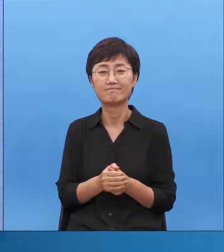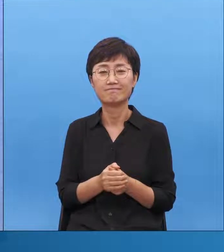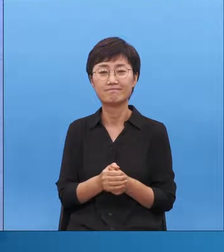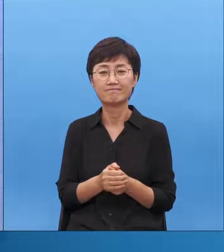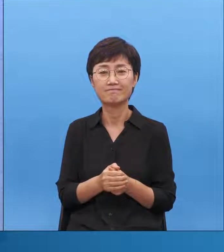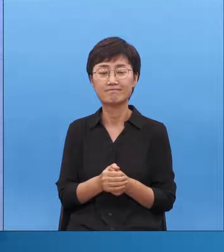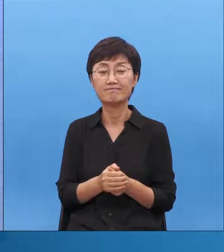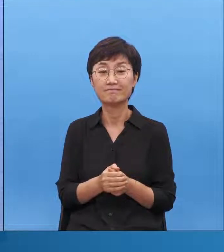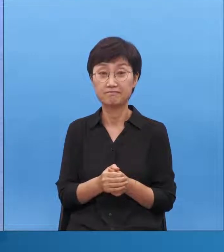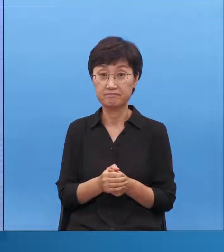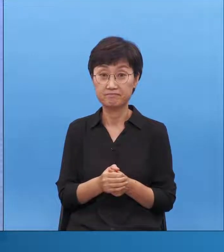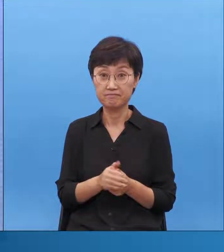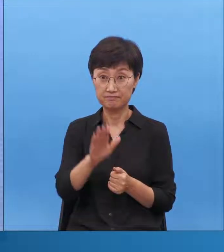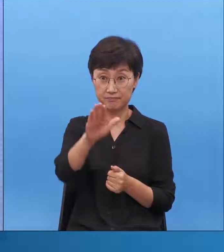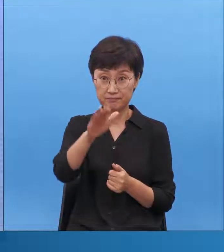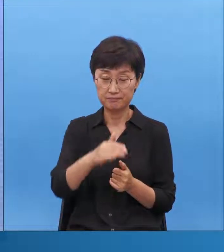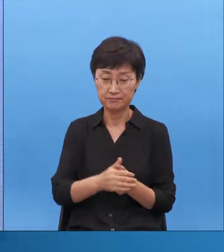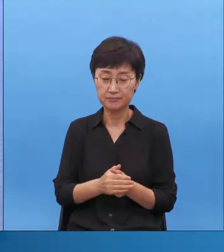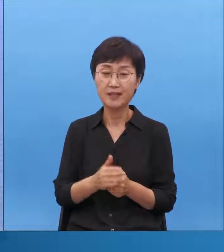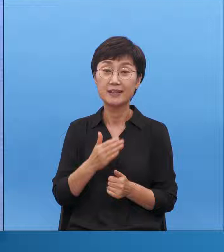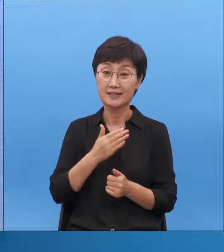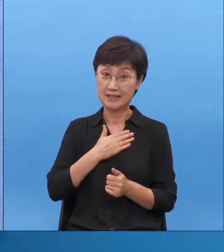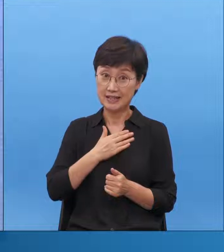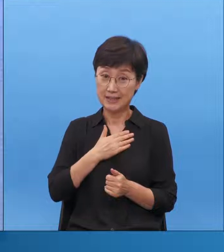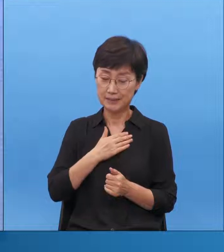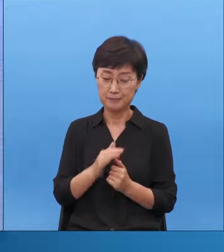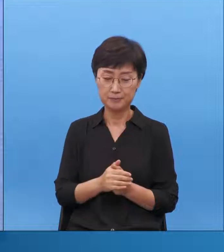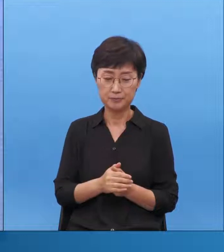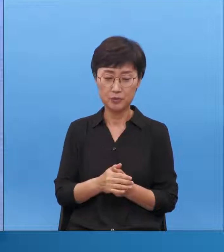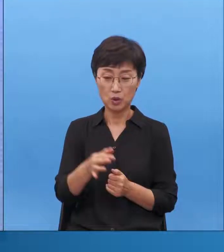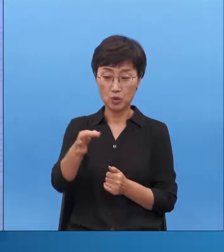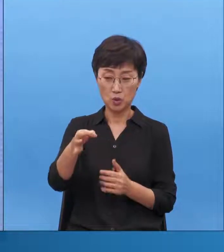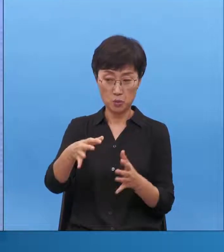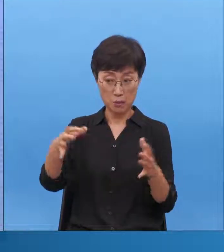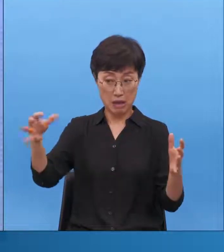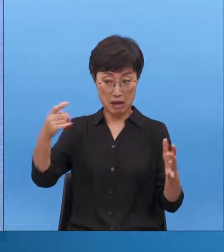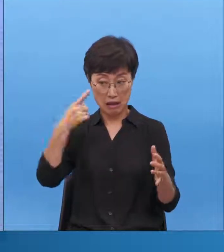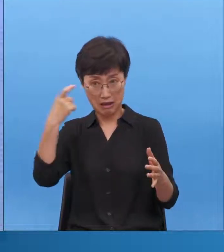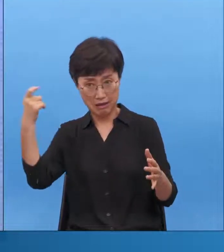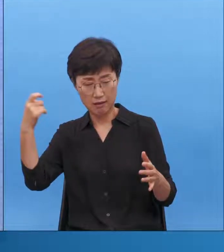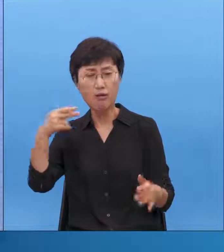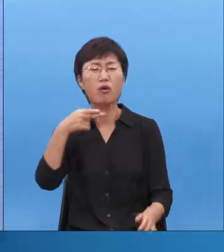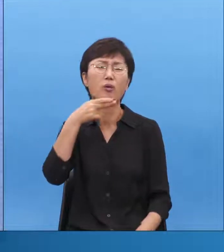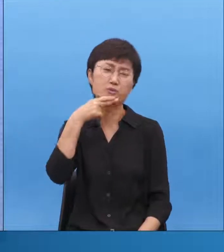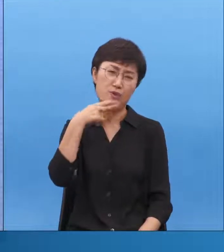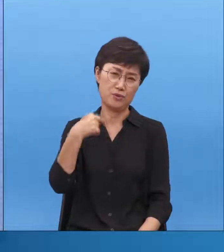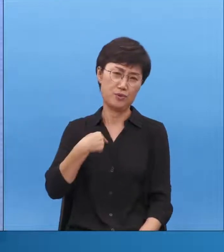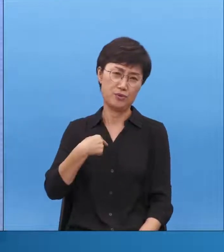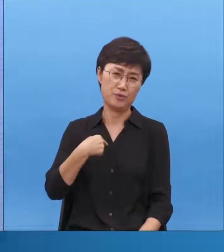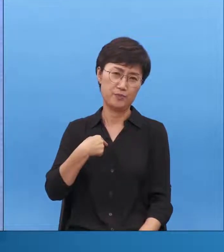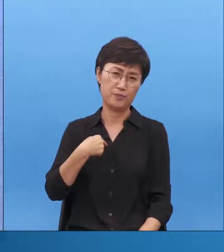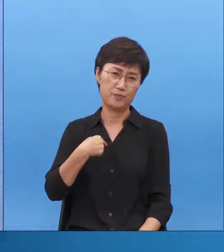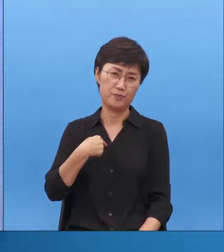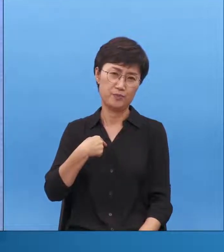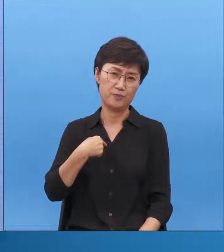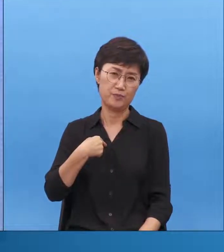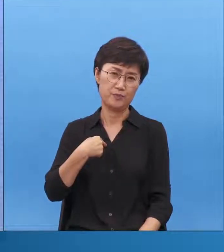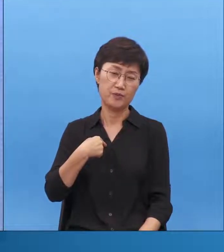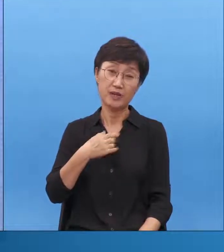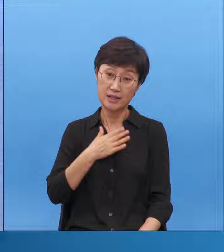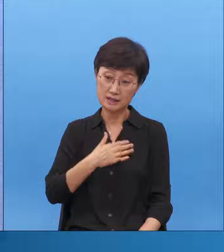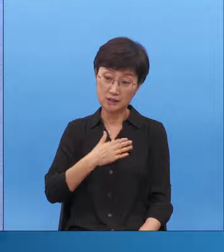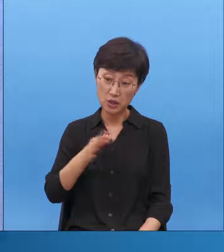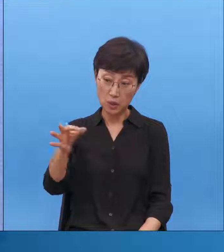아시다시피 제가요. 돈 액수에 흔들릴 사람이 아닙니다. I'm not a person that shakes by the amount of money. 그